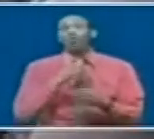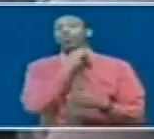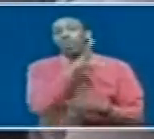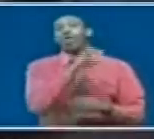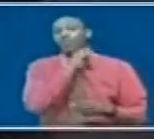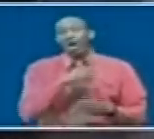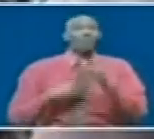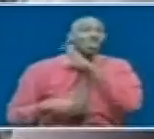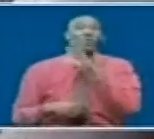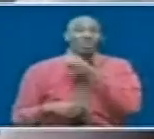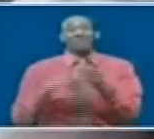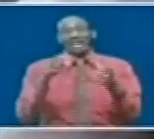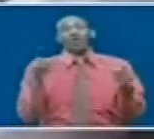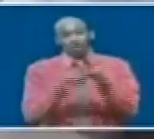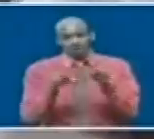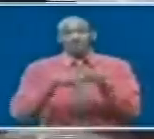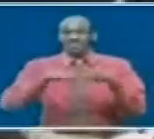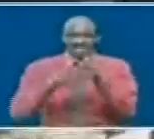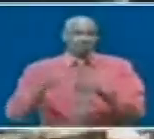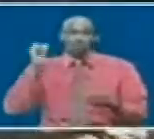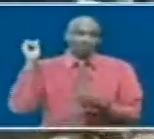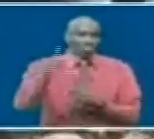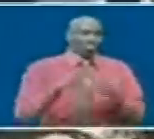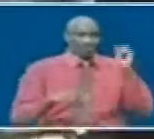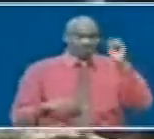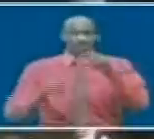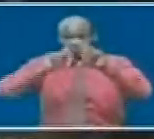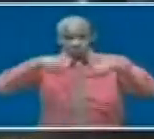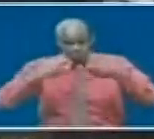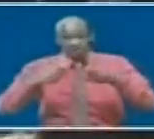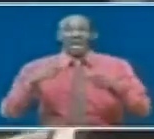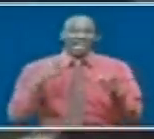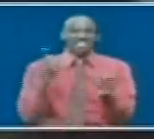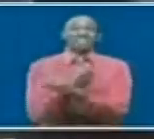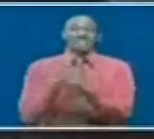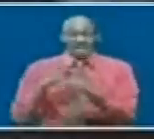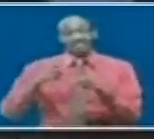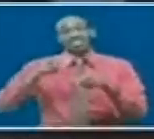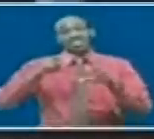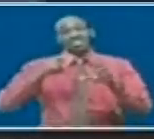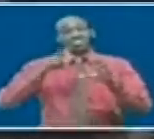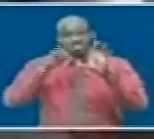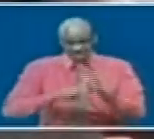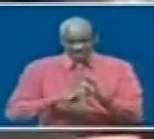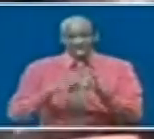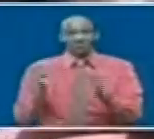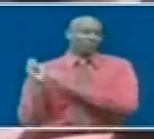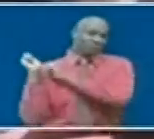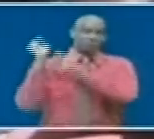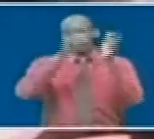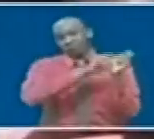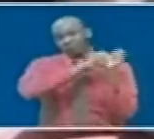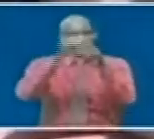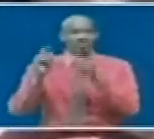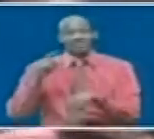ya kejeli na vile vile kuanza kuzua rapsha kwa kurusha viatu na hata kurusha baadhi ya viti mbele